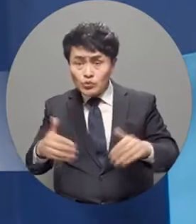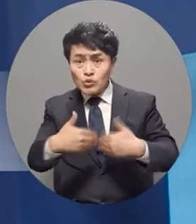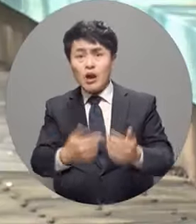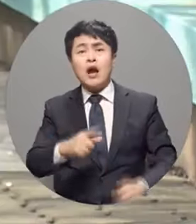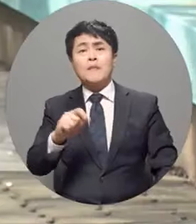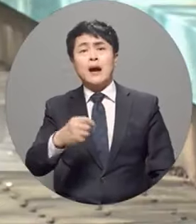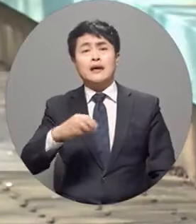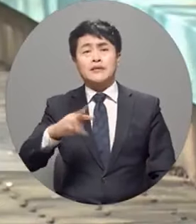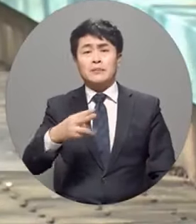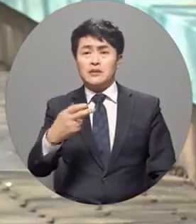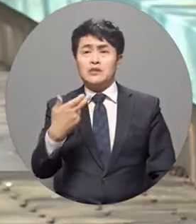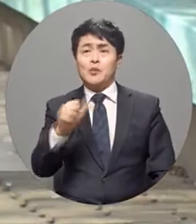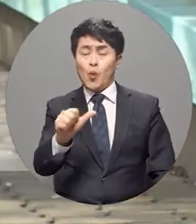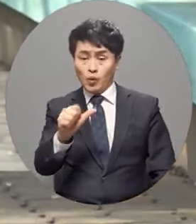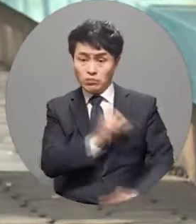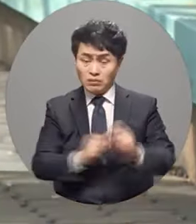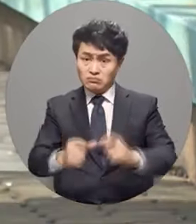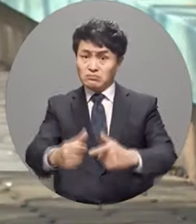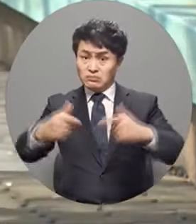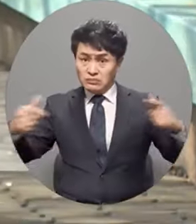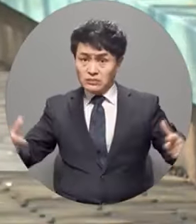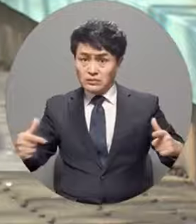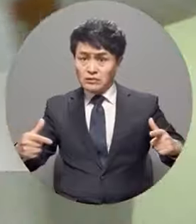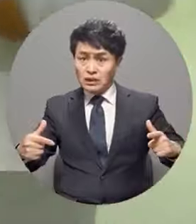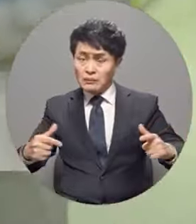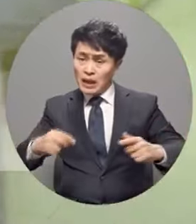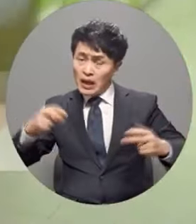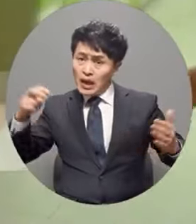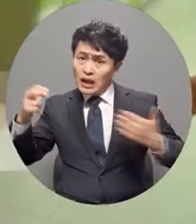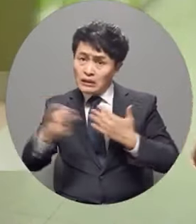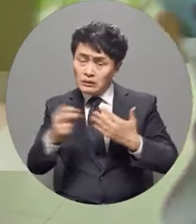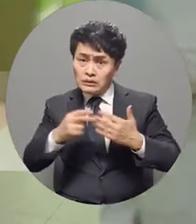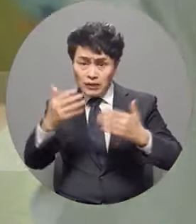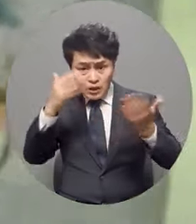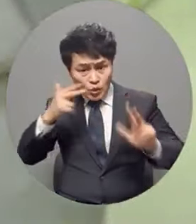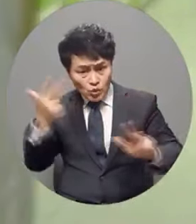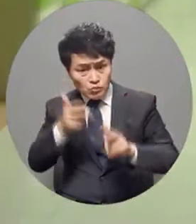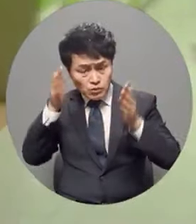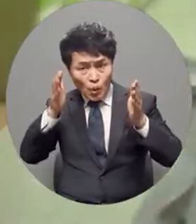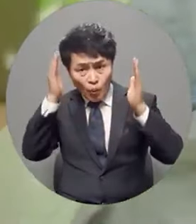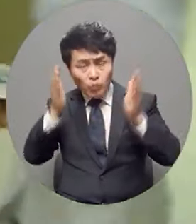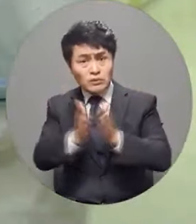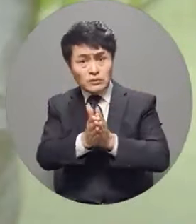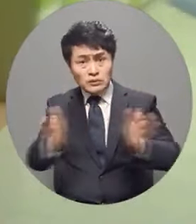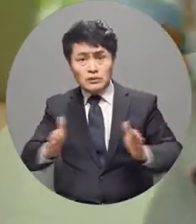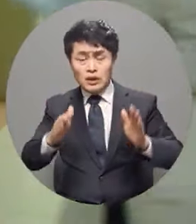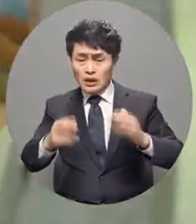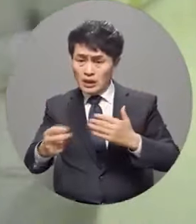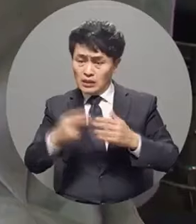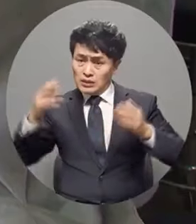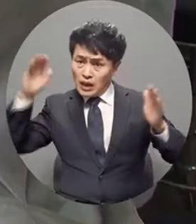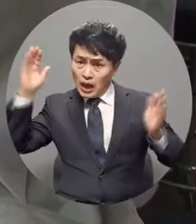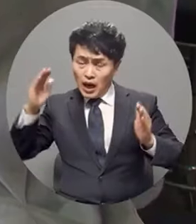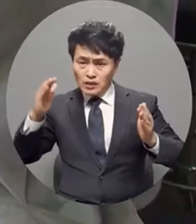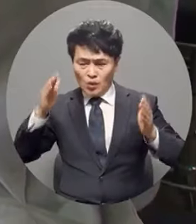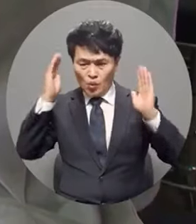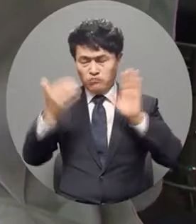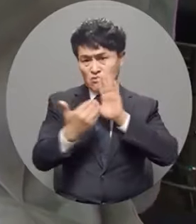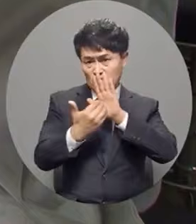1만 375건으로 늘어난 가운데 일부 의대들이 이번 주부터 수업을 재개하기로 하면서 의대생 수업 거부